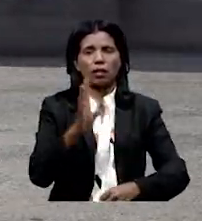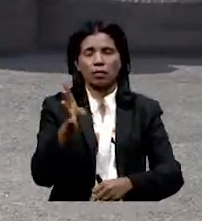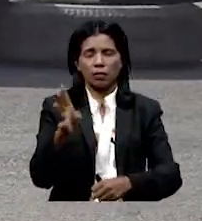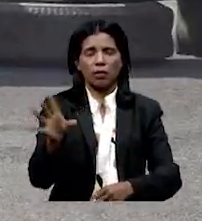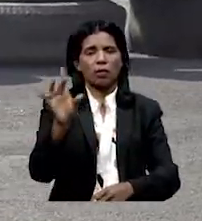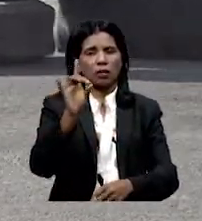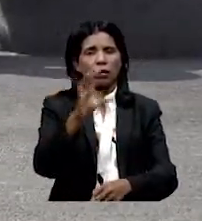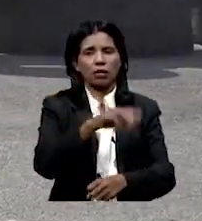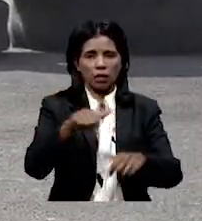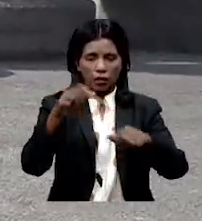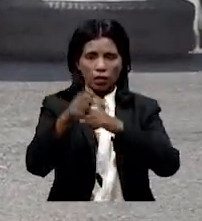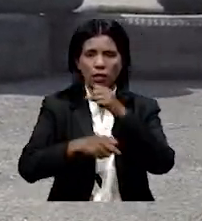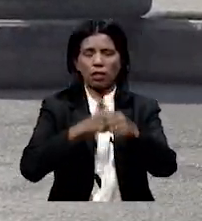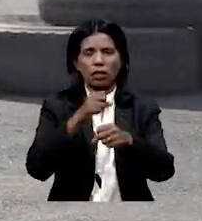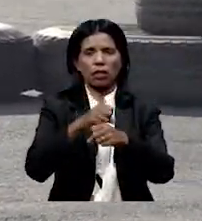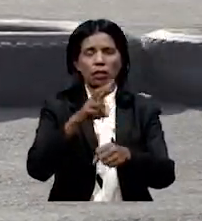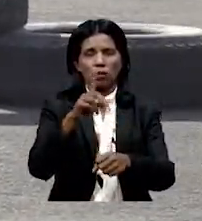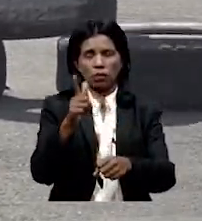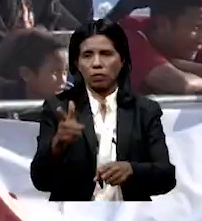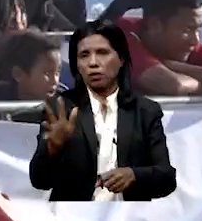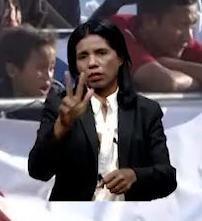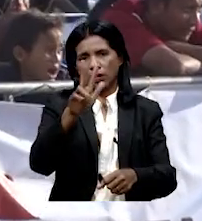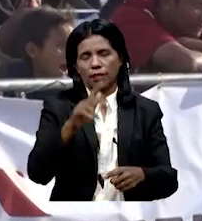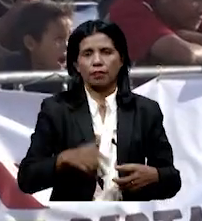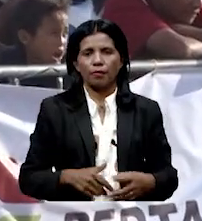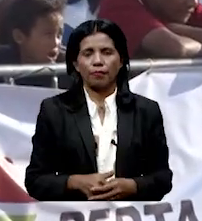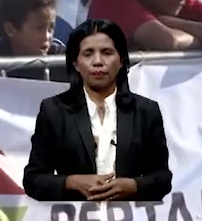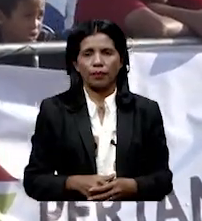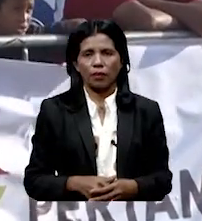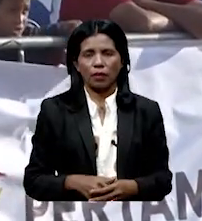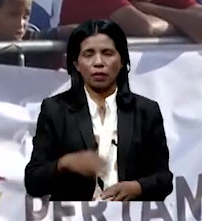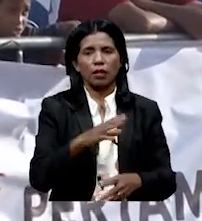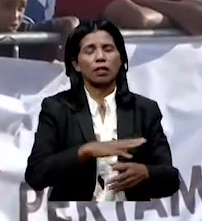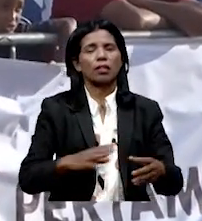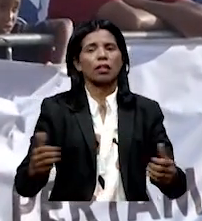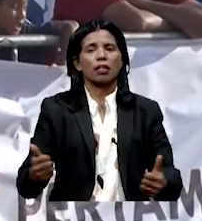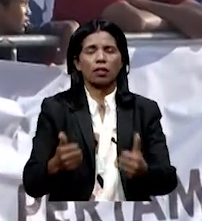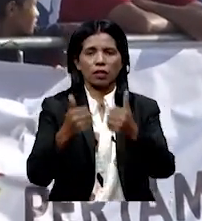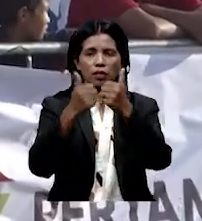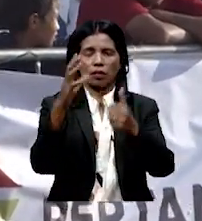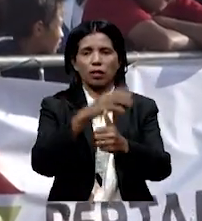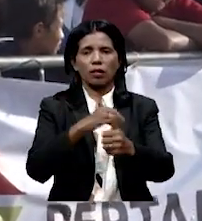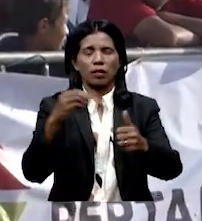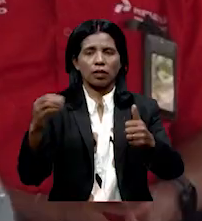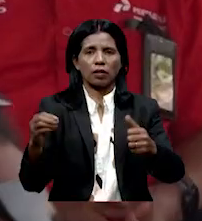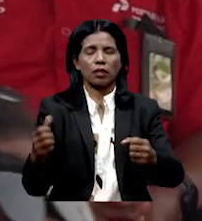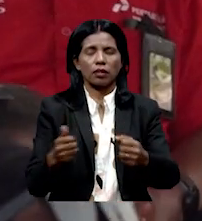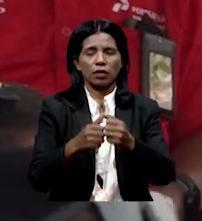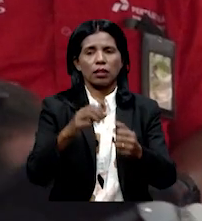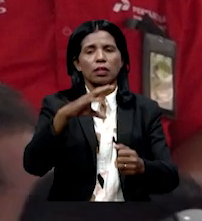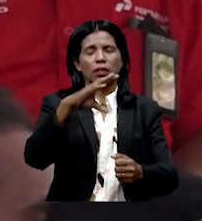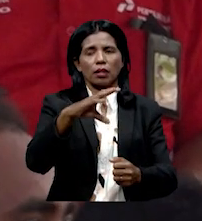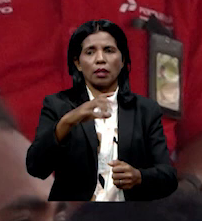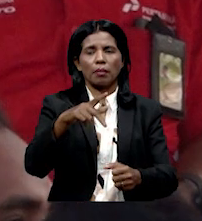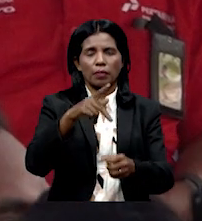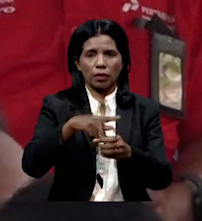resting walu ia tinen rihun rua ronolu resting tolu. E encerramento de competição Road Race, CEO Pertamina Internacional